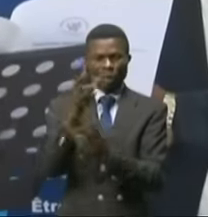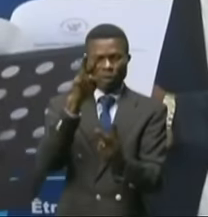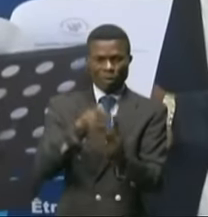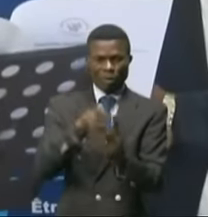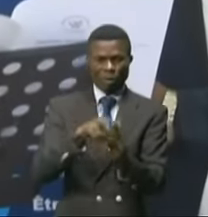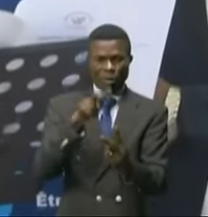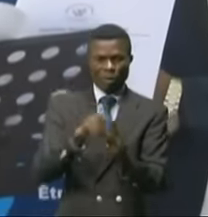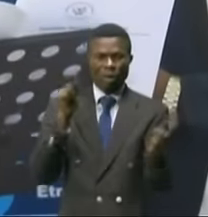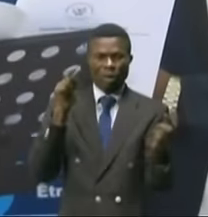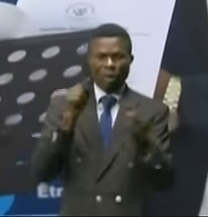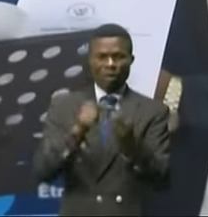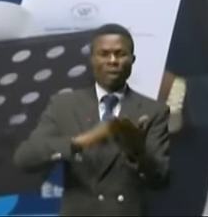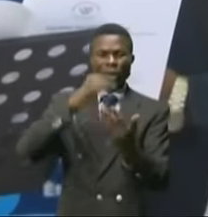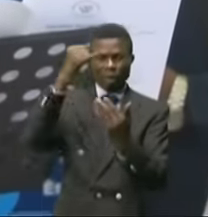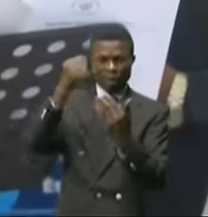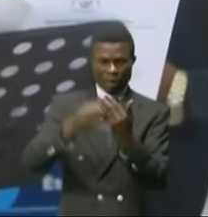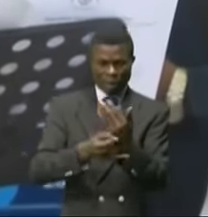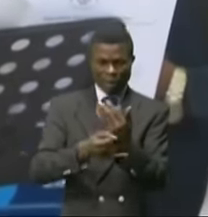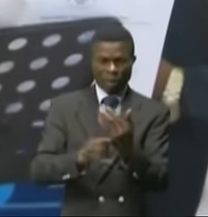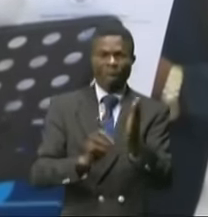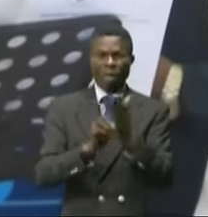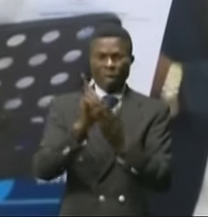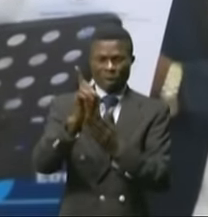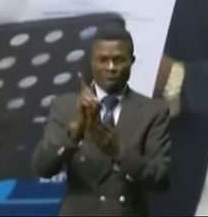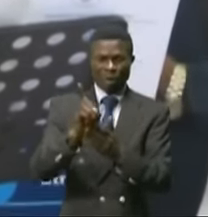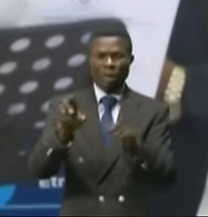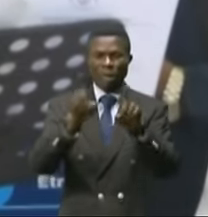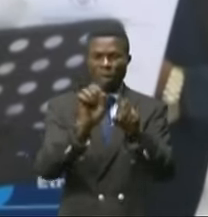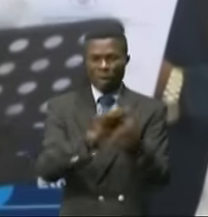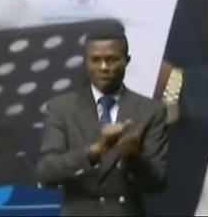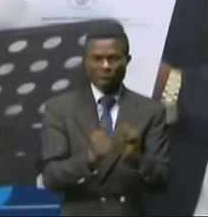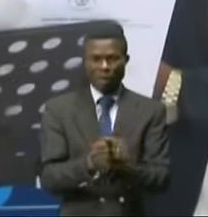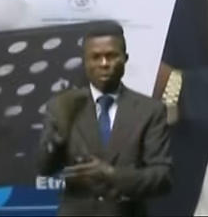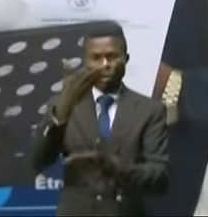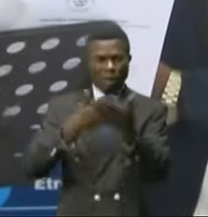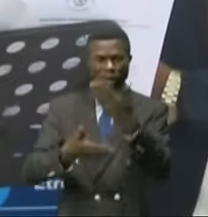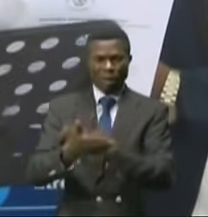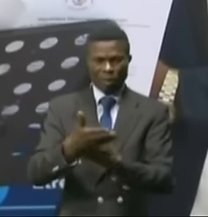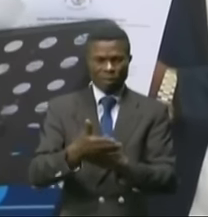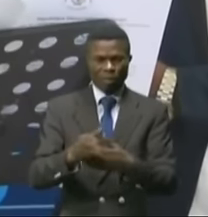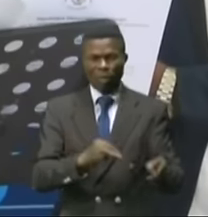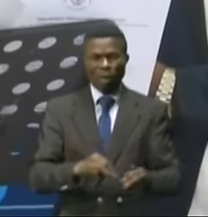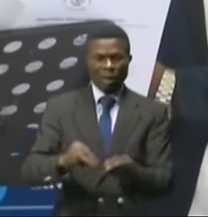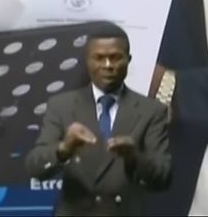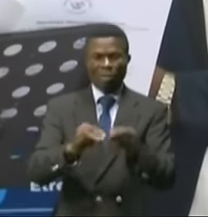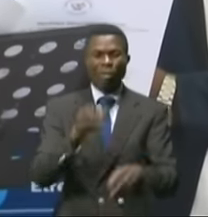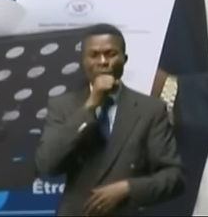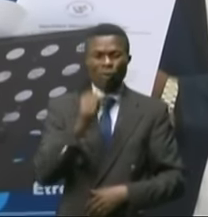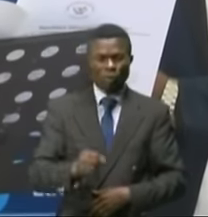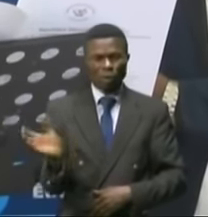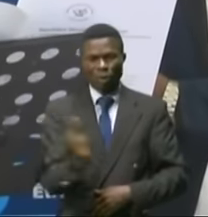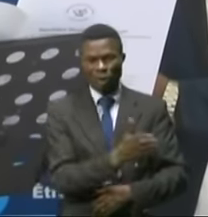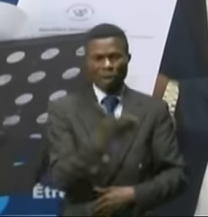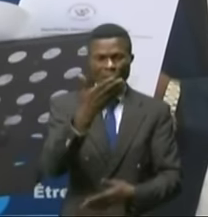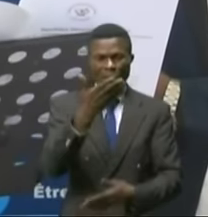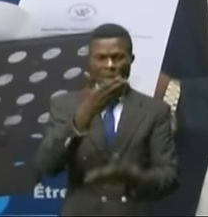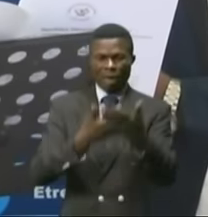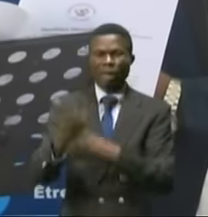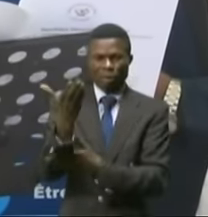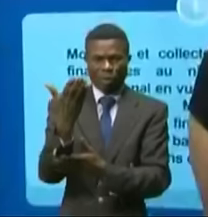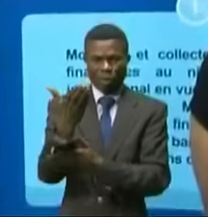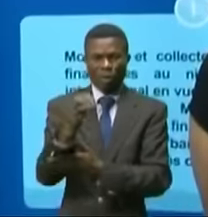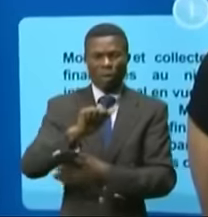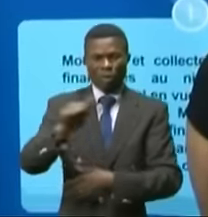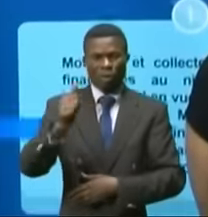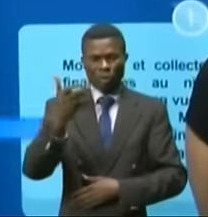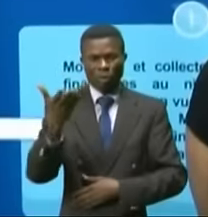garantie auprès de Fogiec, simplifiant ainsi le processus et remplaçant la méthode traditionnelle de soumission de demandes en